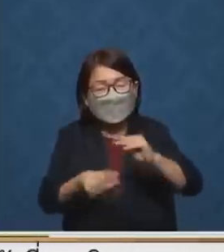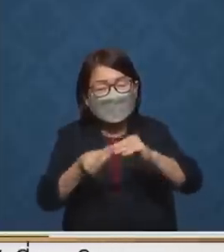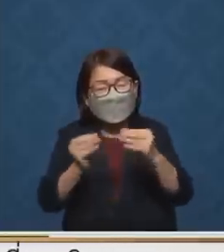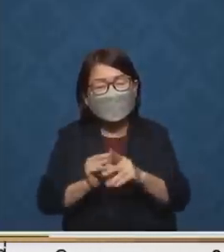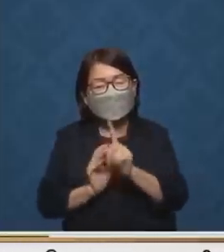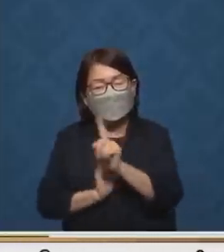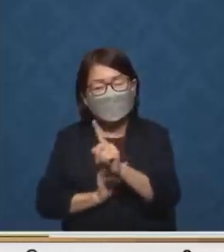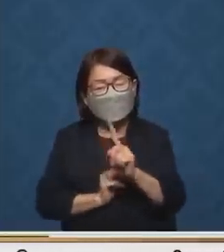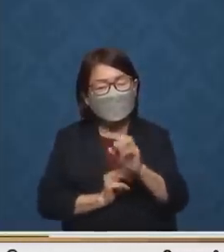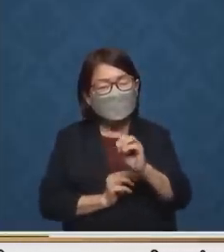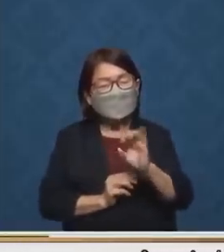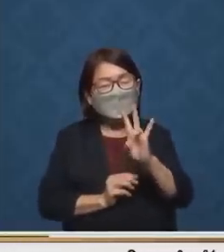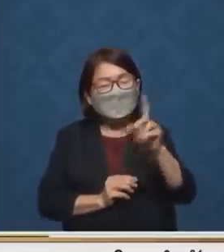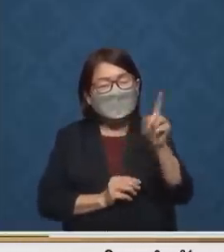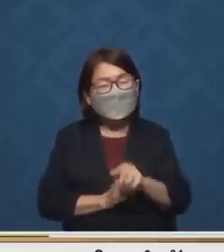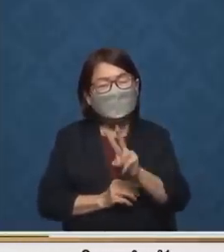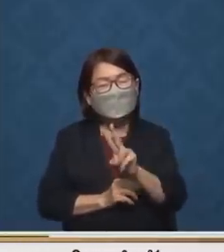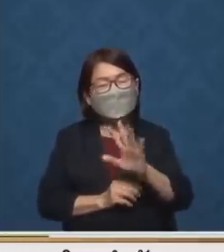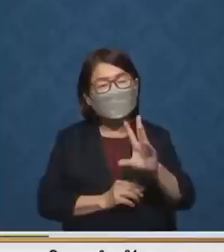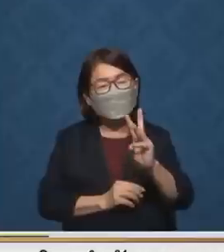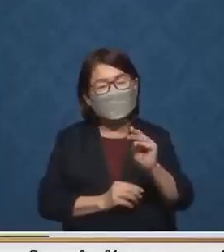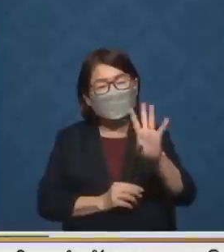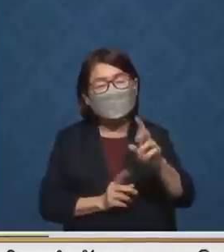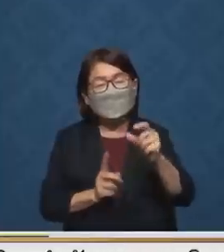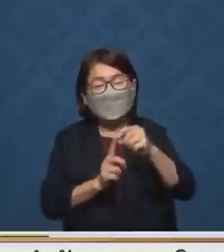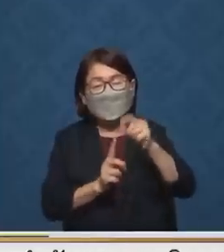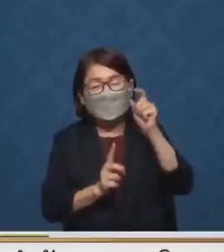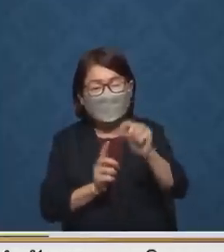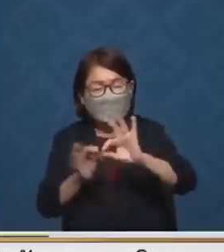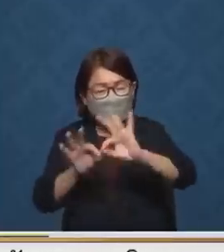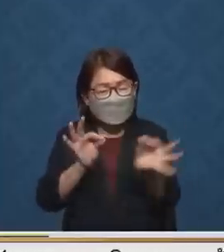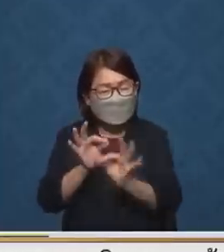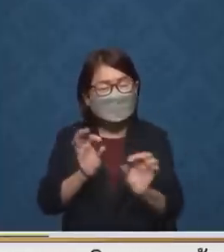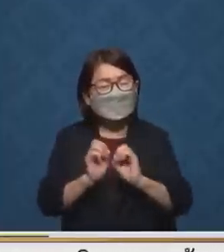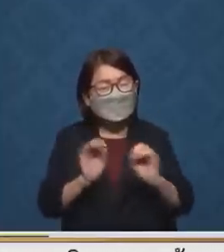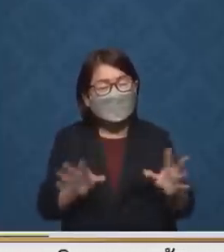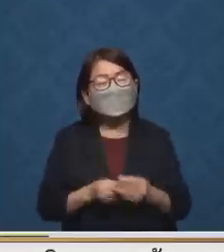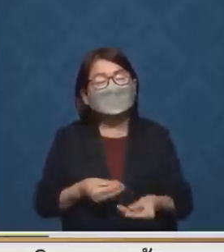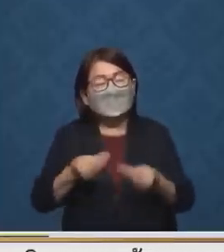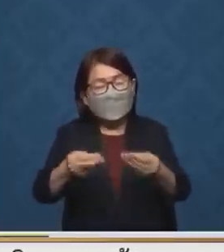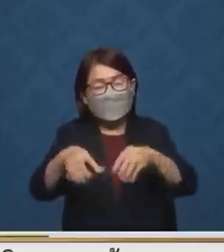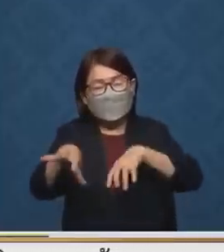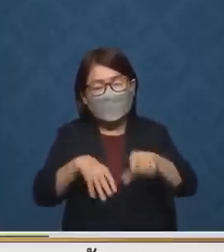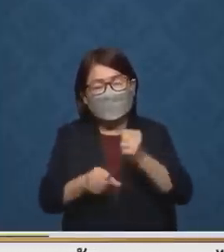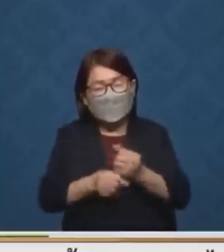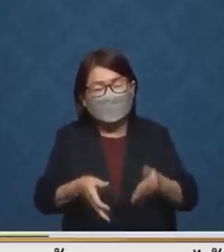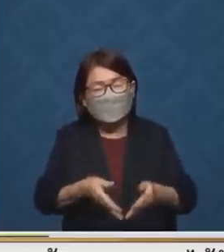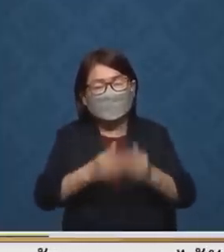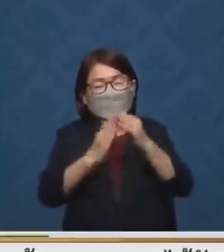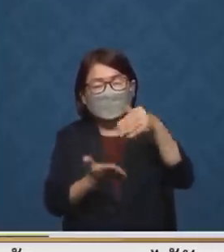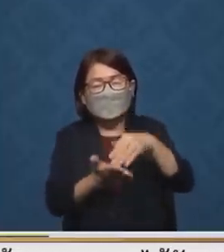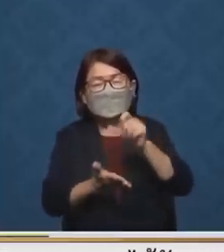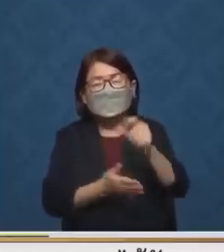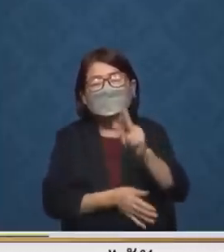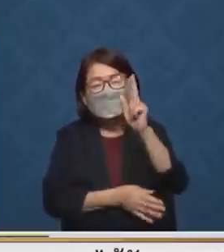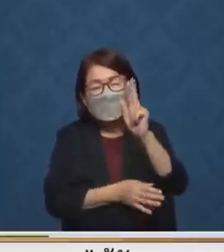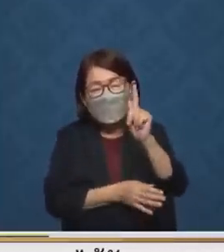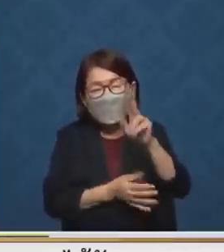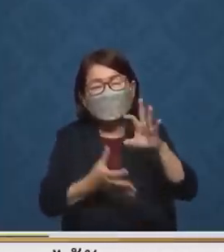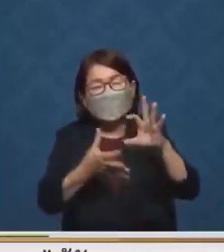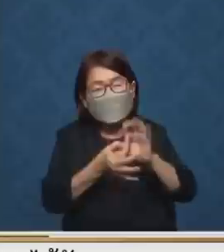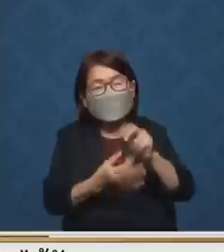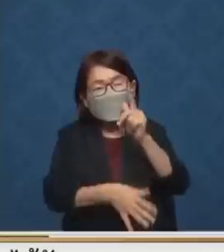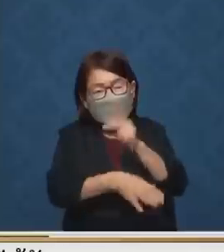7.2564ในคำสั่งเขียนชัดเจนวาให้ดำเนินการตั้งศูนยปฏิบัการข่าวสารด้านไเบอร